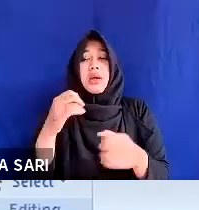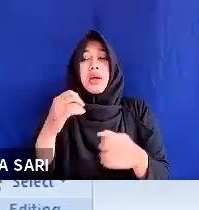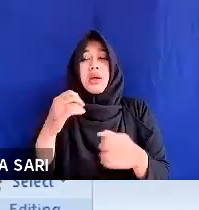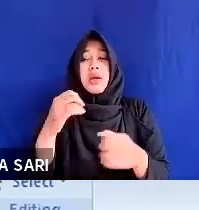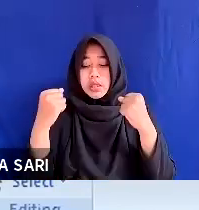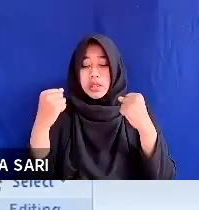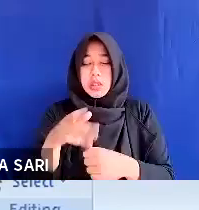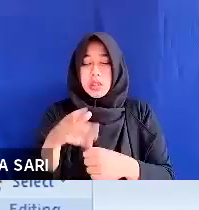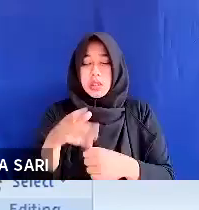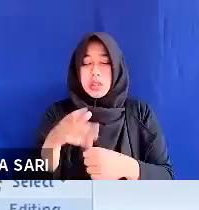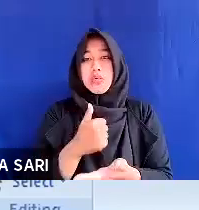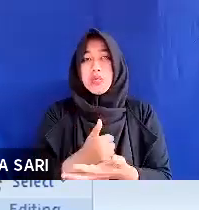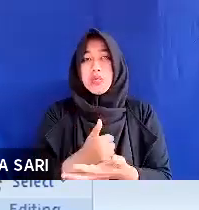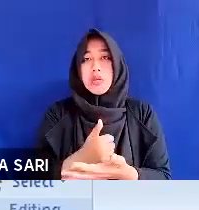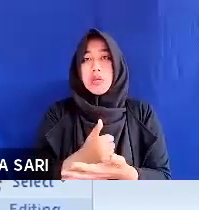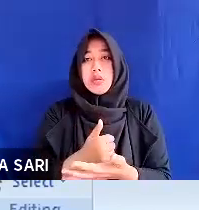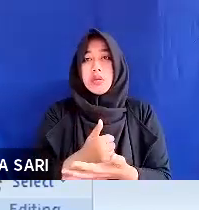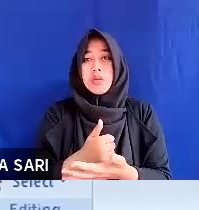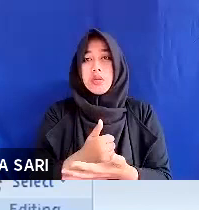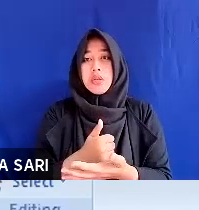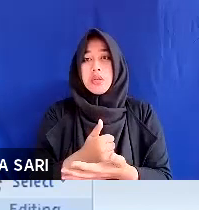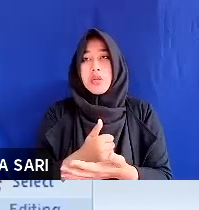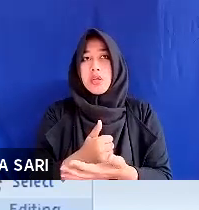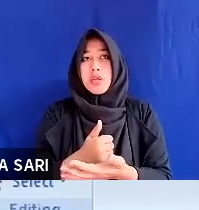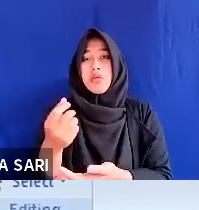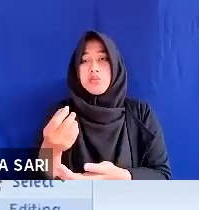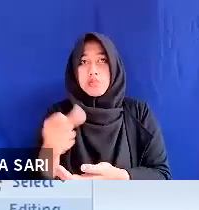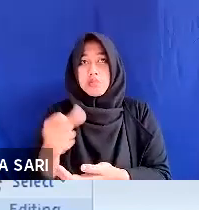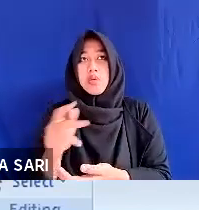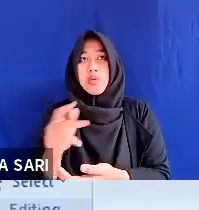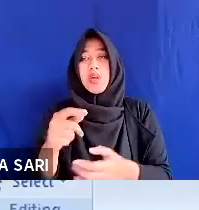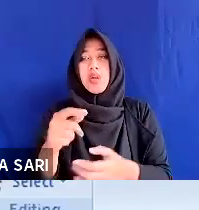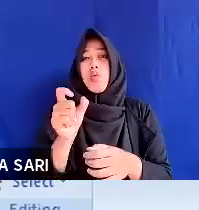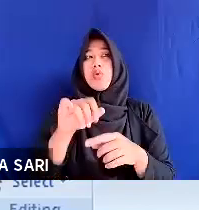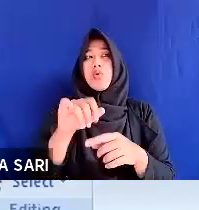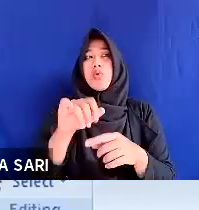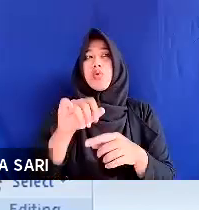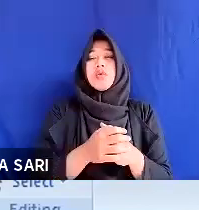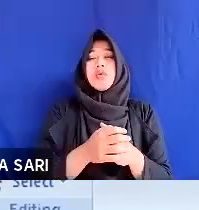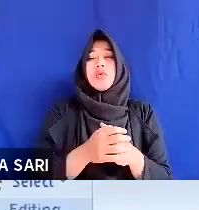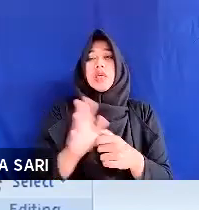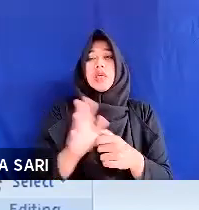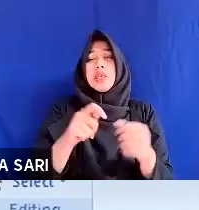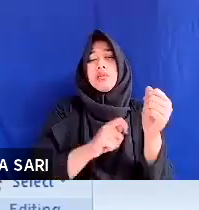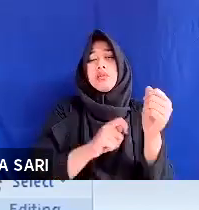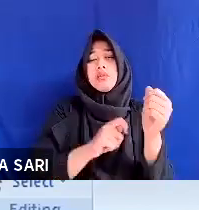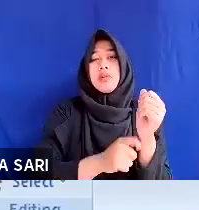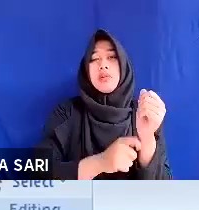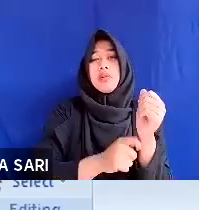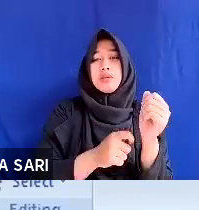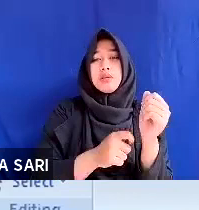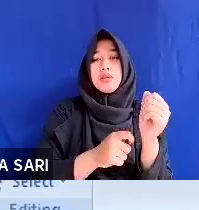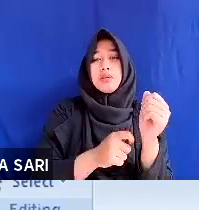sedang diuji. Nah, ini adalah respon negara atas pandemi yang kemarin. Bagaimana